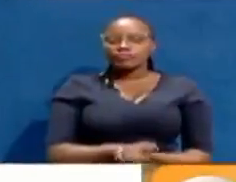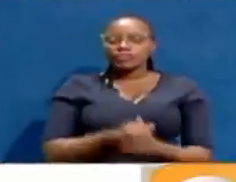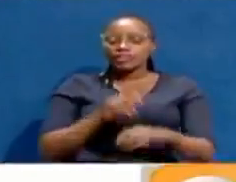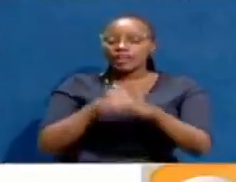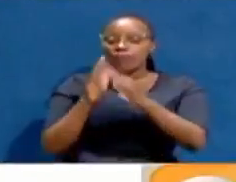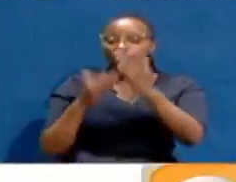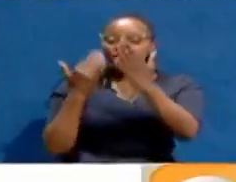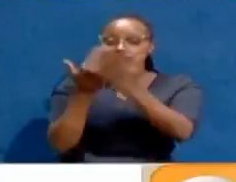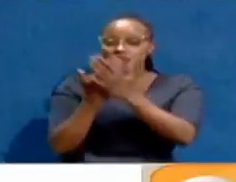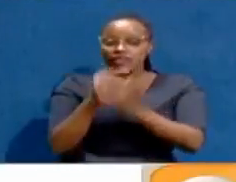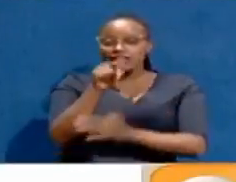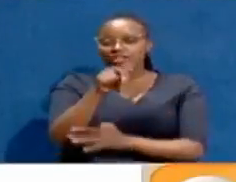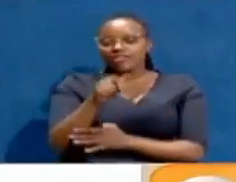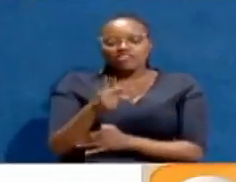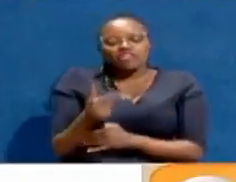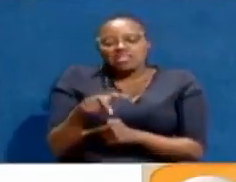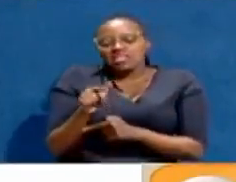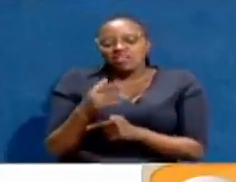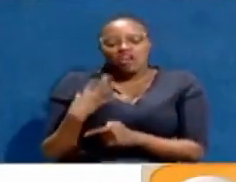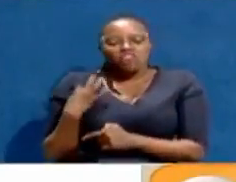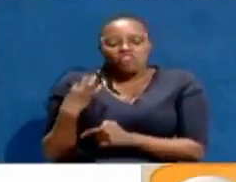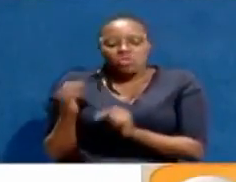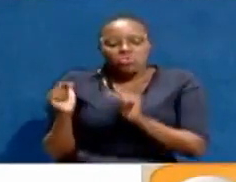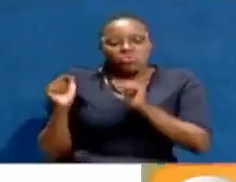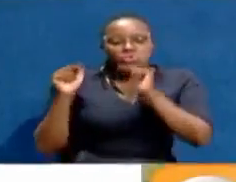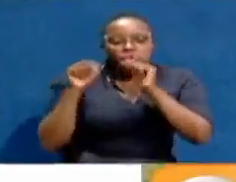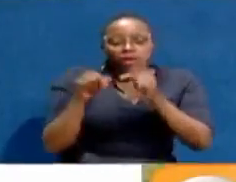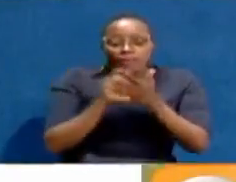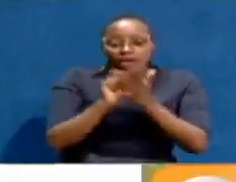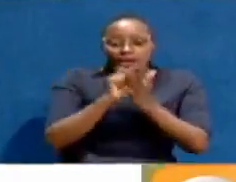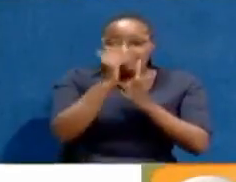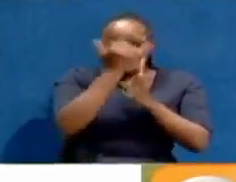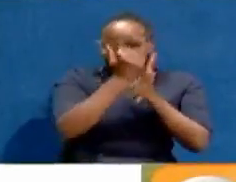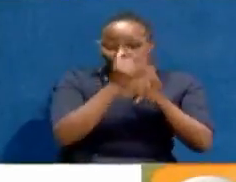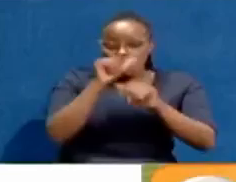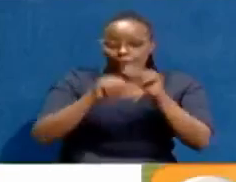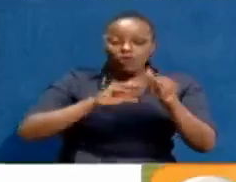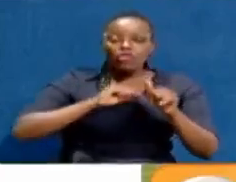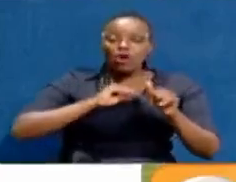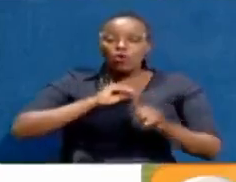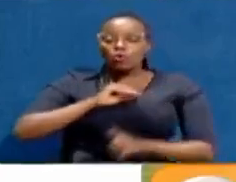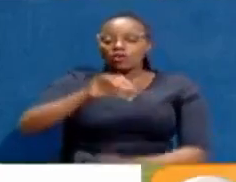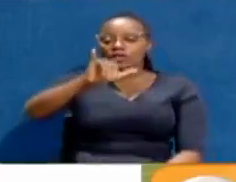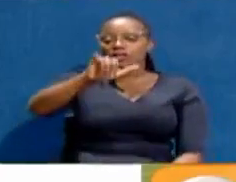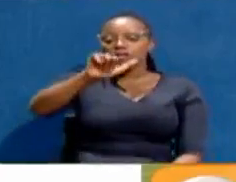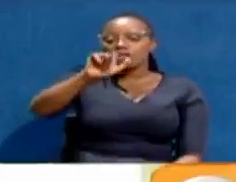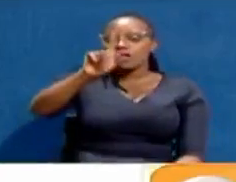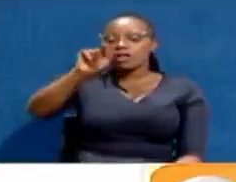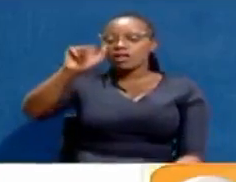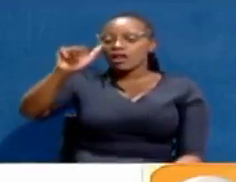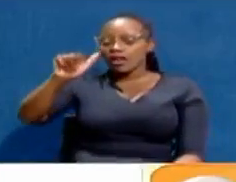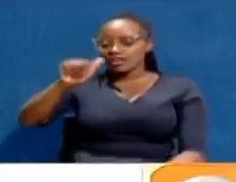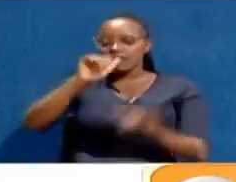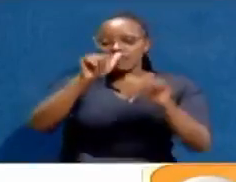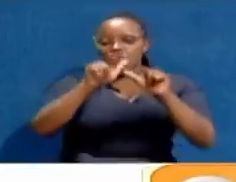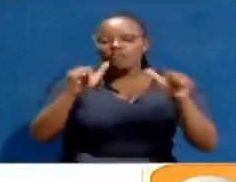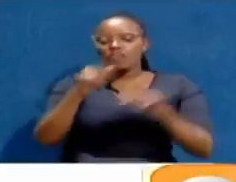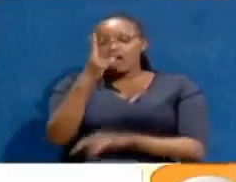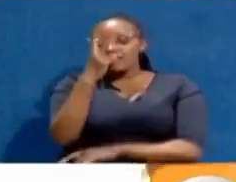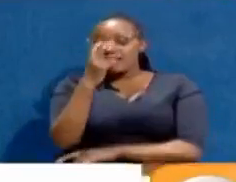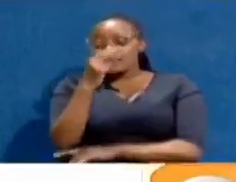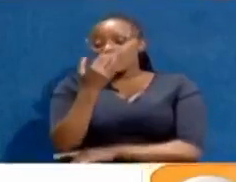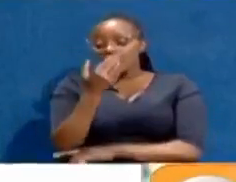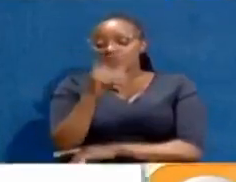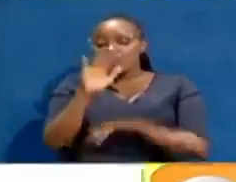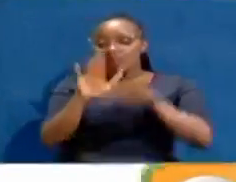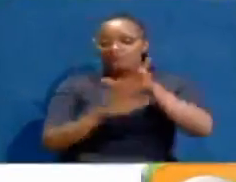Kufika kwake hapa ikiwa ni kwa hiari ili kutoa taarifa kuhusiana na umiliki wa ardhi ya Yatta ambayo anadai naibu rais